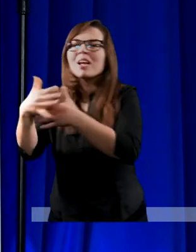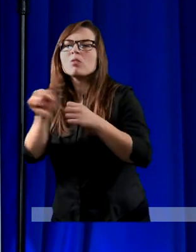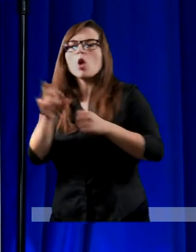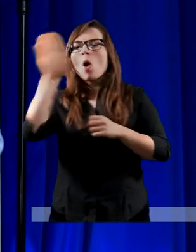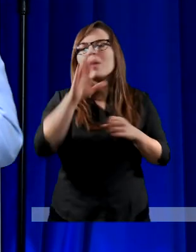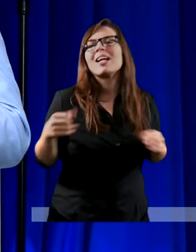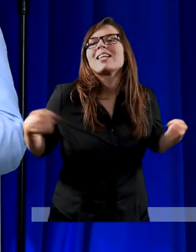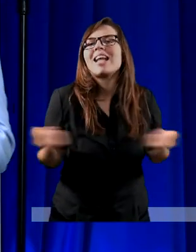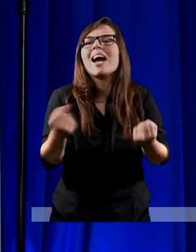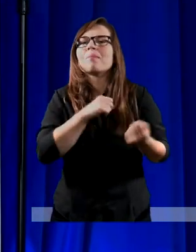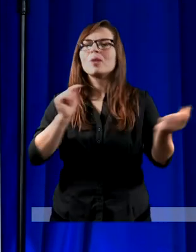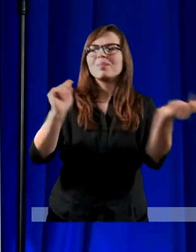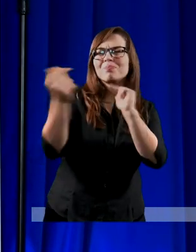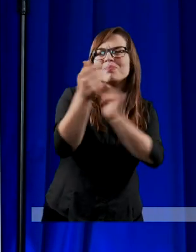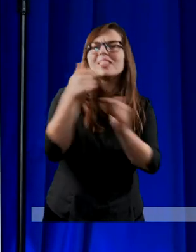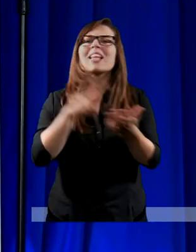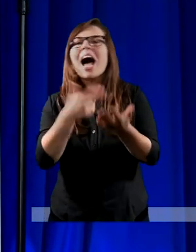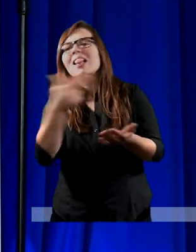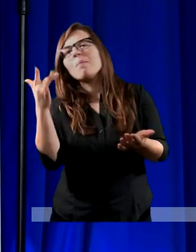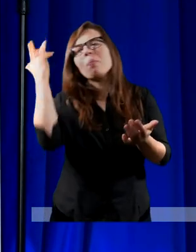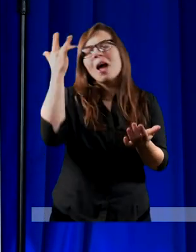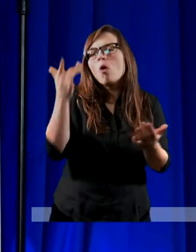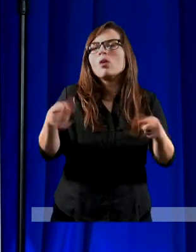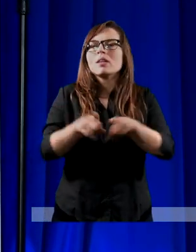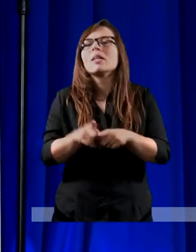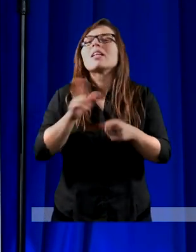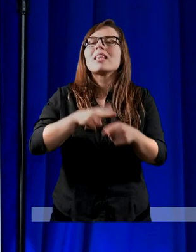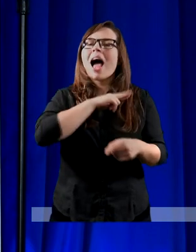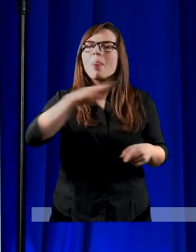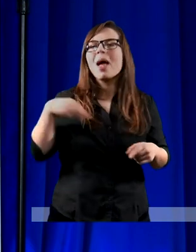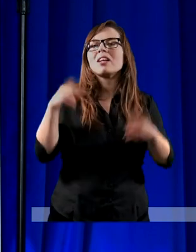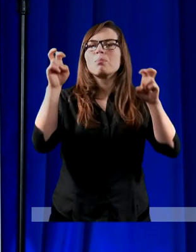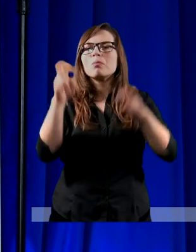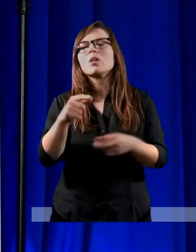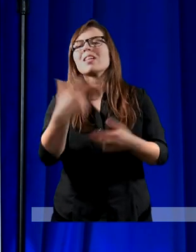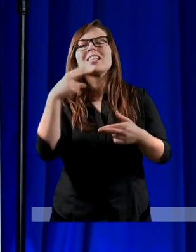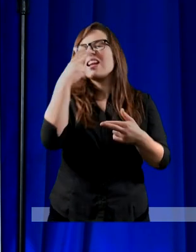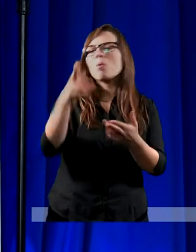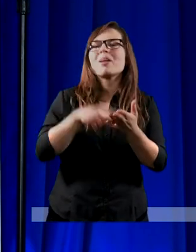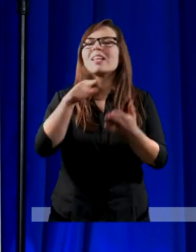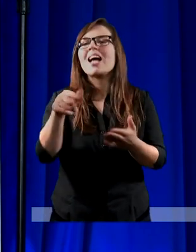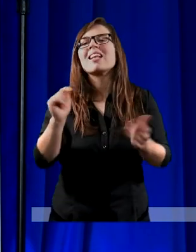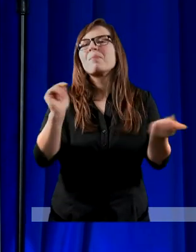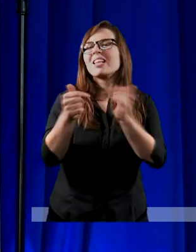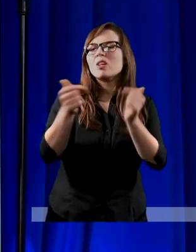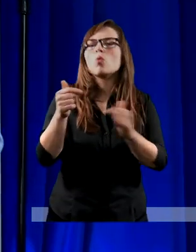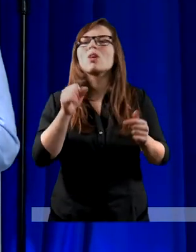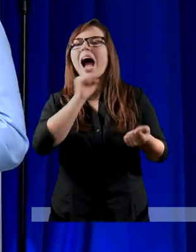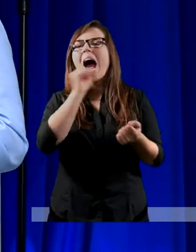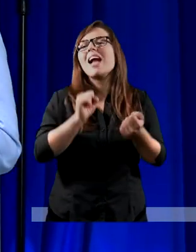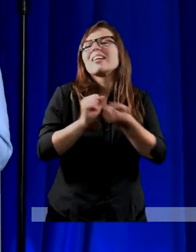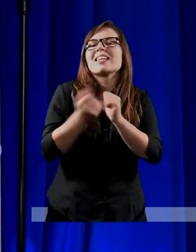innym Boga. Staramy się nie dyskutować na tematy teologiczne, dlatego też na naszym profilu raczej nie zobaczysz na ten temat dyskusji,